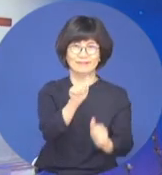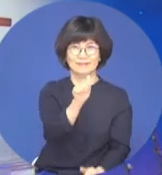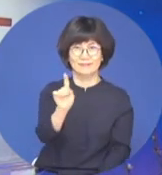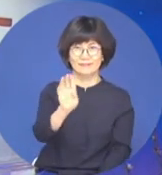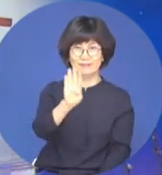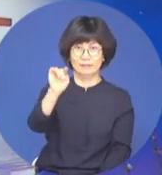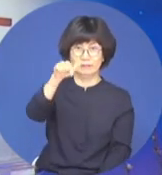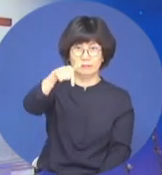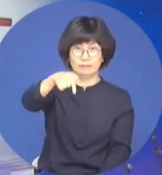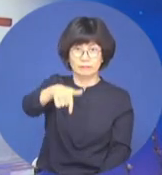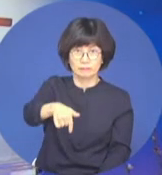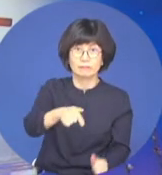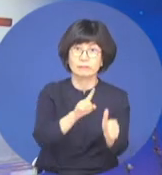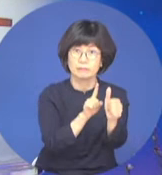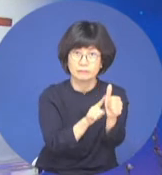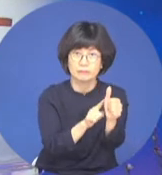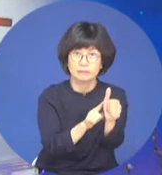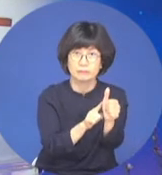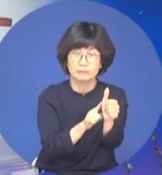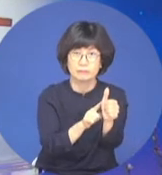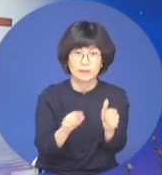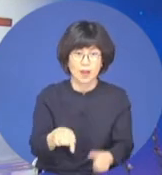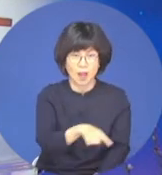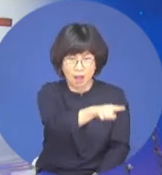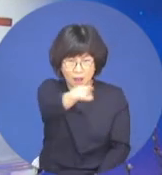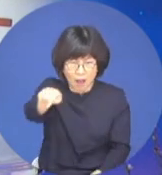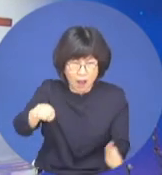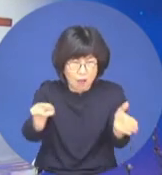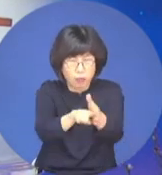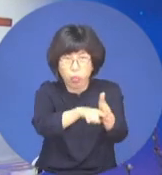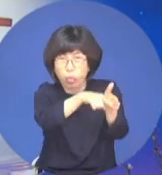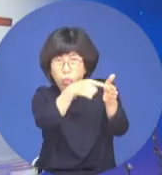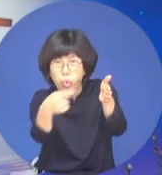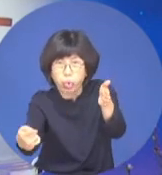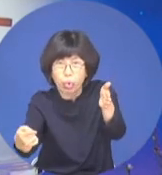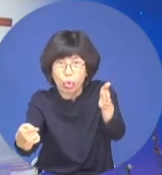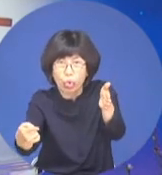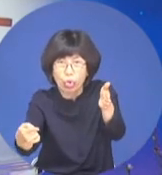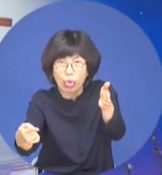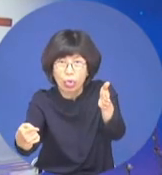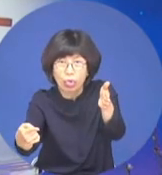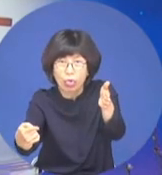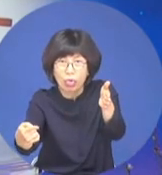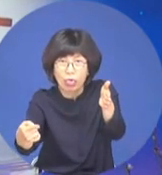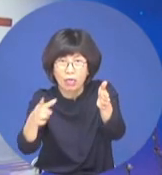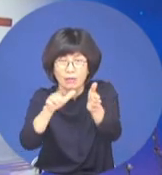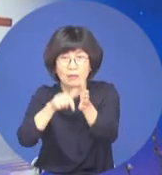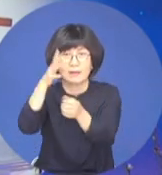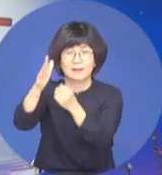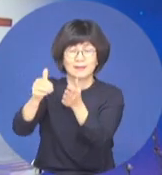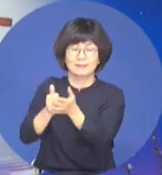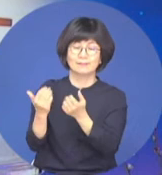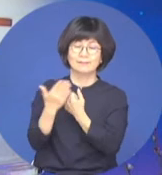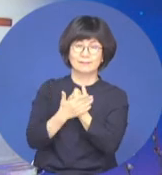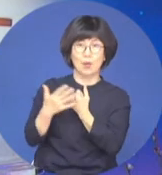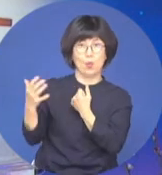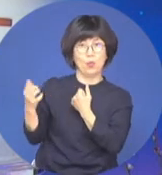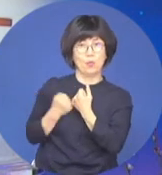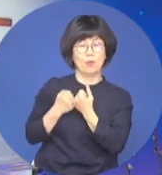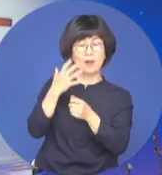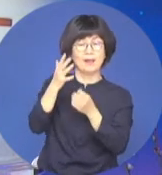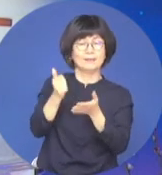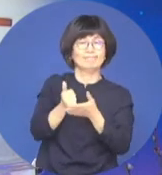거예요. 한마디로 모두가 믿음을 떠나서 살고 있을 때 하나님의 은혜로 하나님의 백성이 된